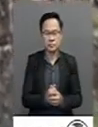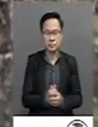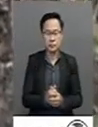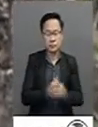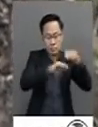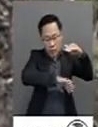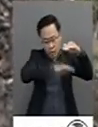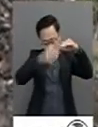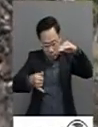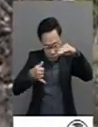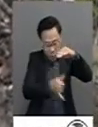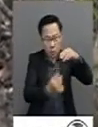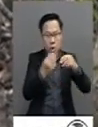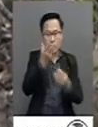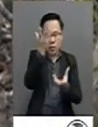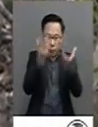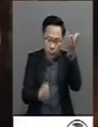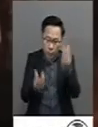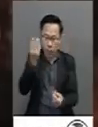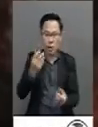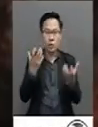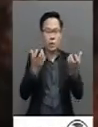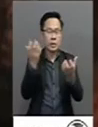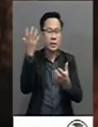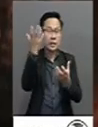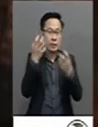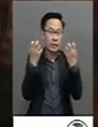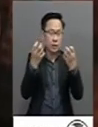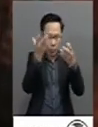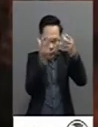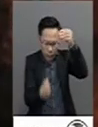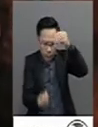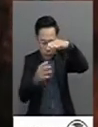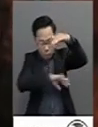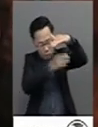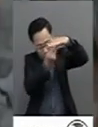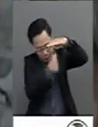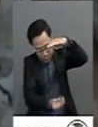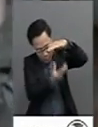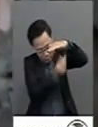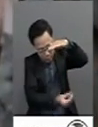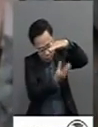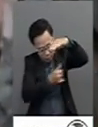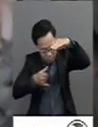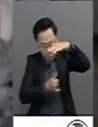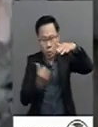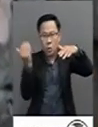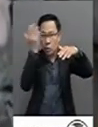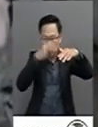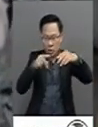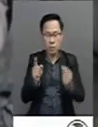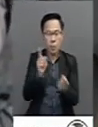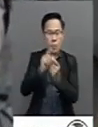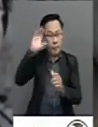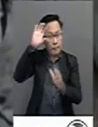ำแก้วด้วยมีหินงอกหินย้อยที่สวยงามภาพวาดสีโบราณนะคะที่เพิงผานกยางอายุกว่า 3,000 ถึง